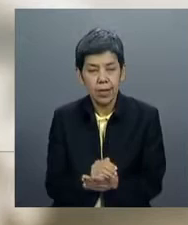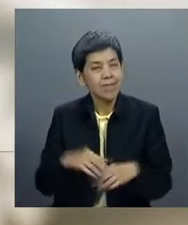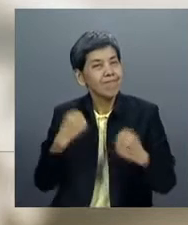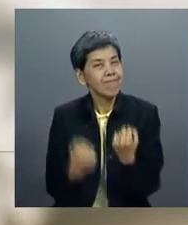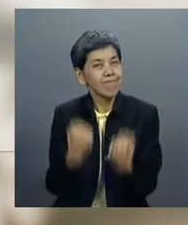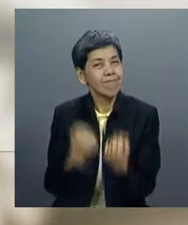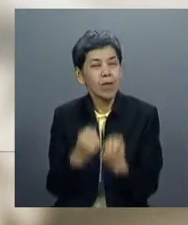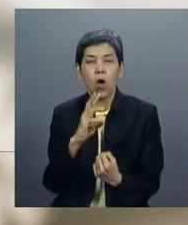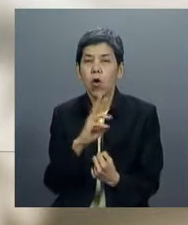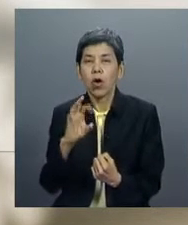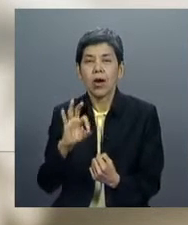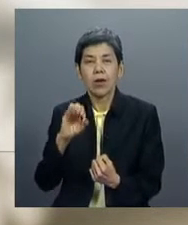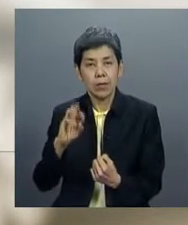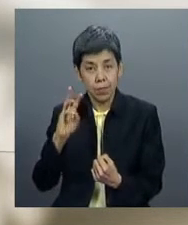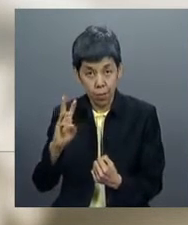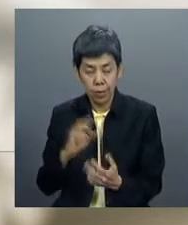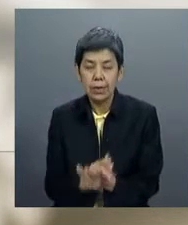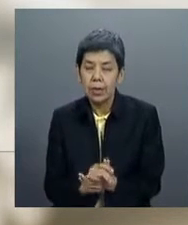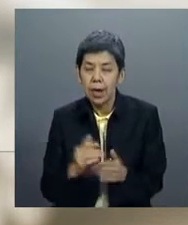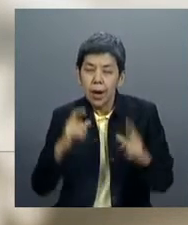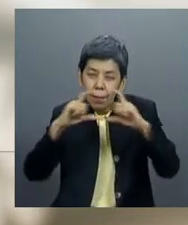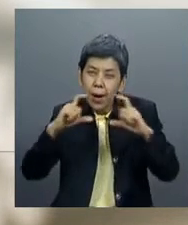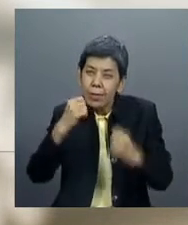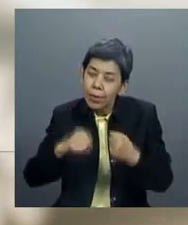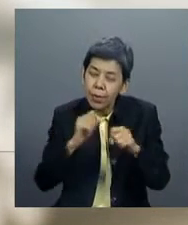นต์696คันยึดใบขับขี่